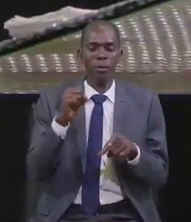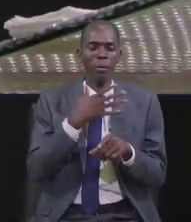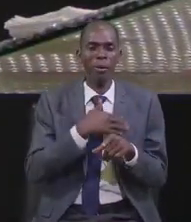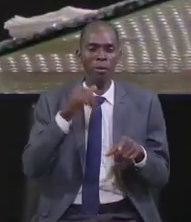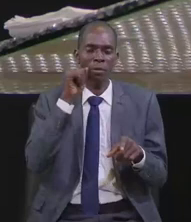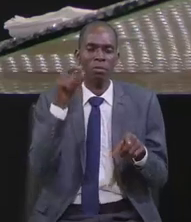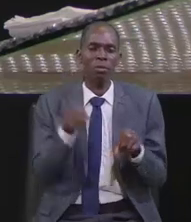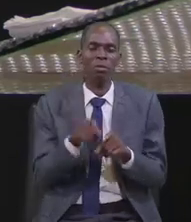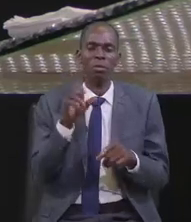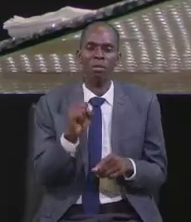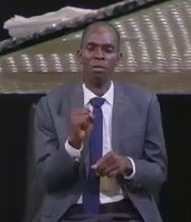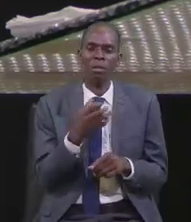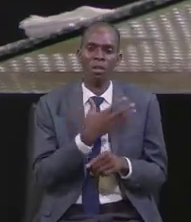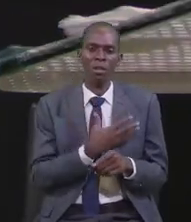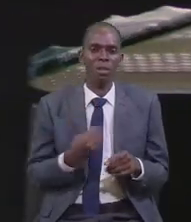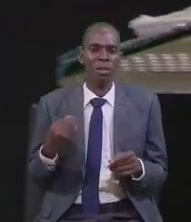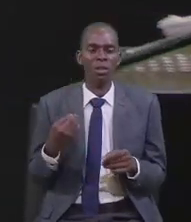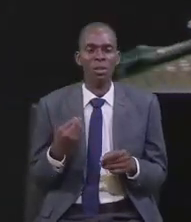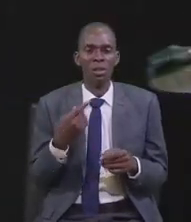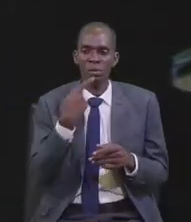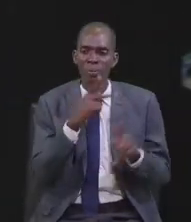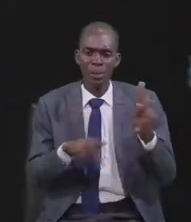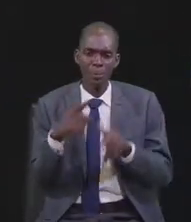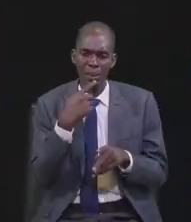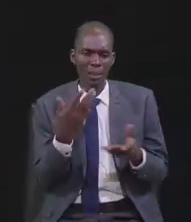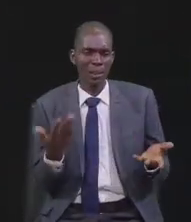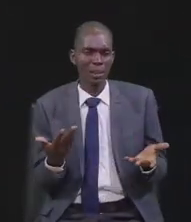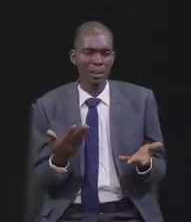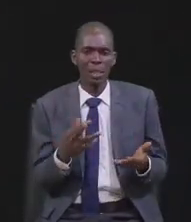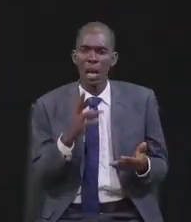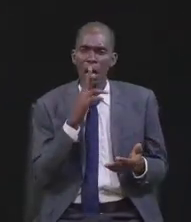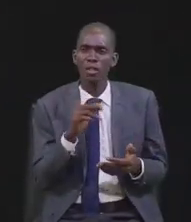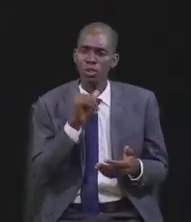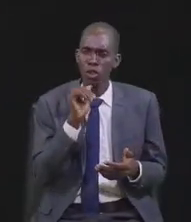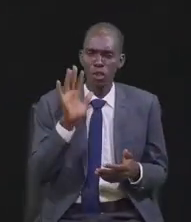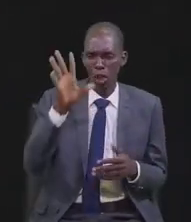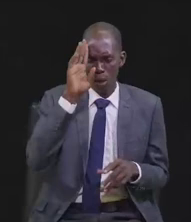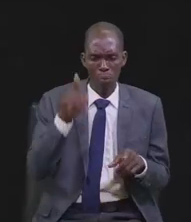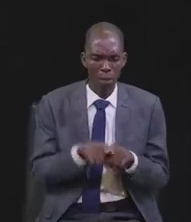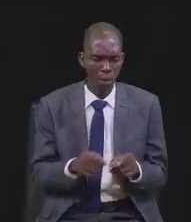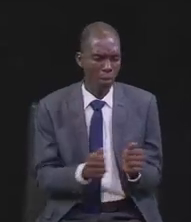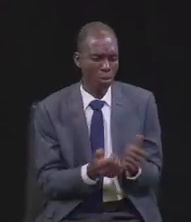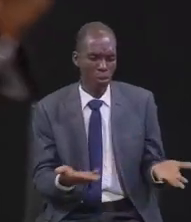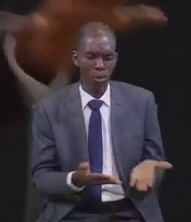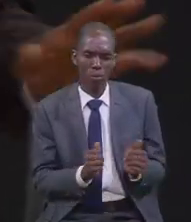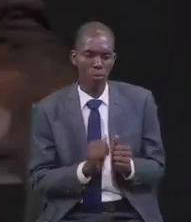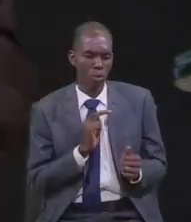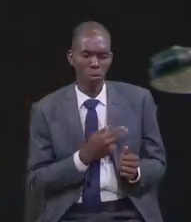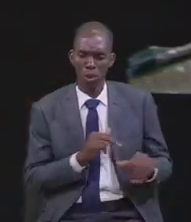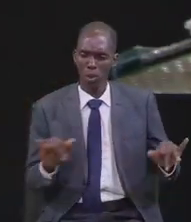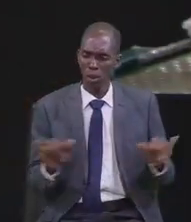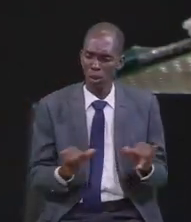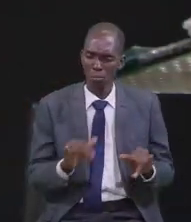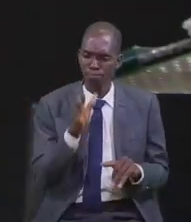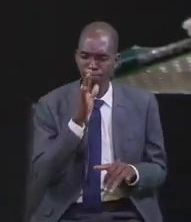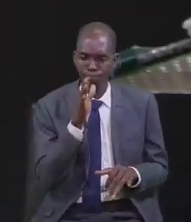sœurs. Et les gens disaient, mais n'est-ce pas ces frères ici avec nous, nés de la même mère, ces sœurs